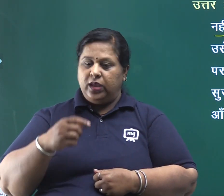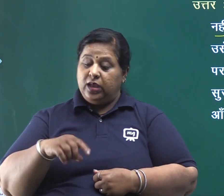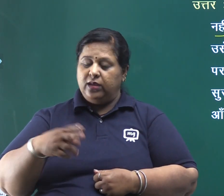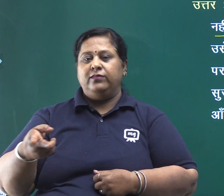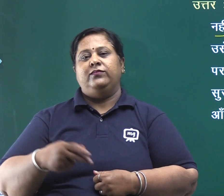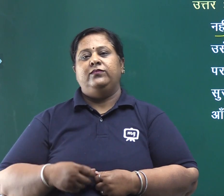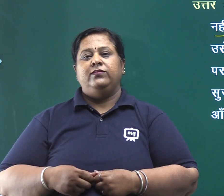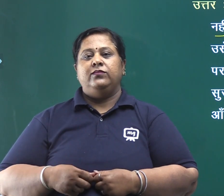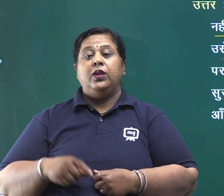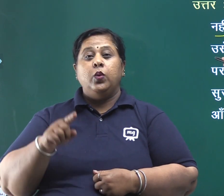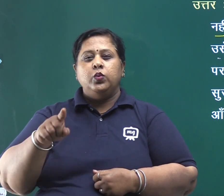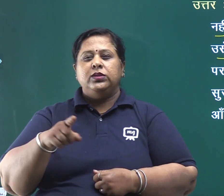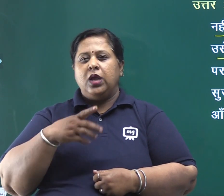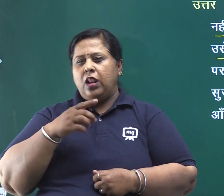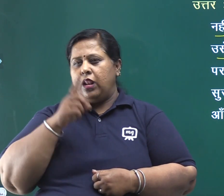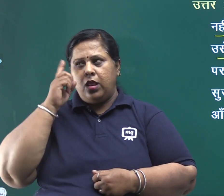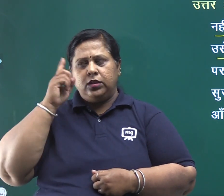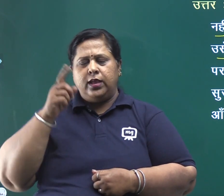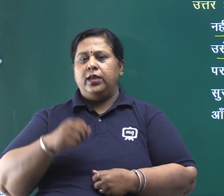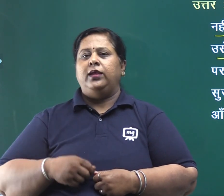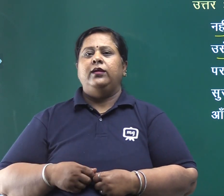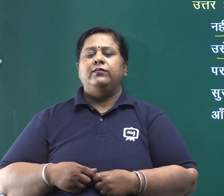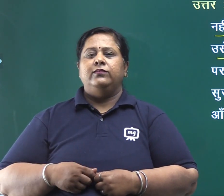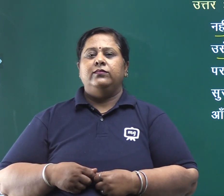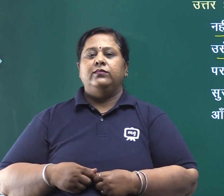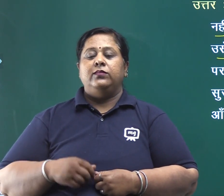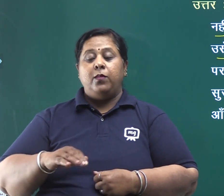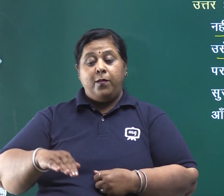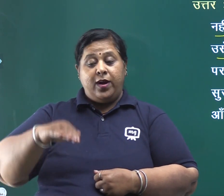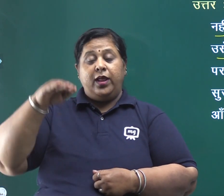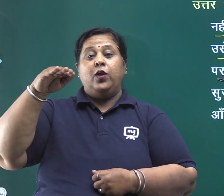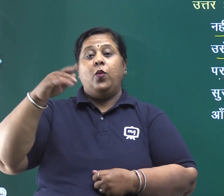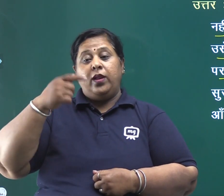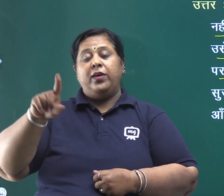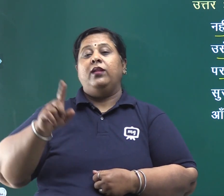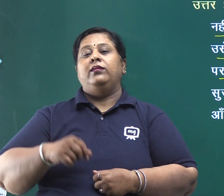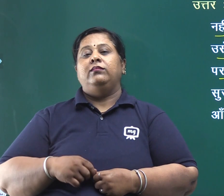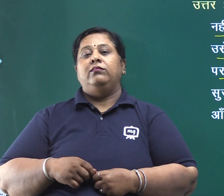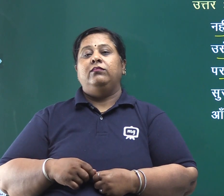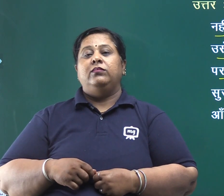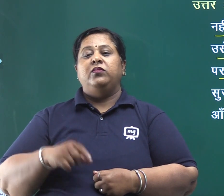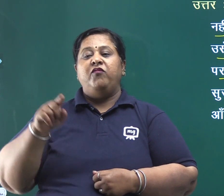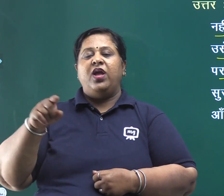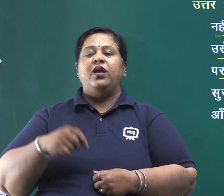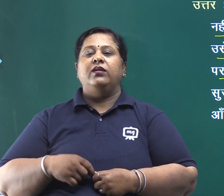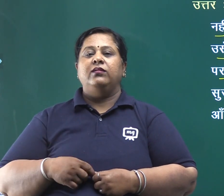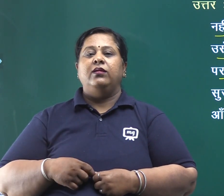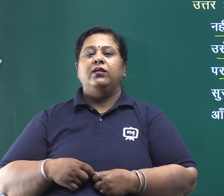क्योंकि उसे लगता है कि बड़ी होने पर वह